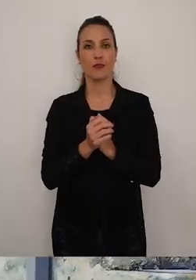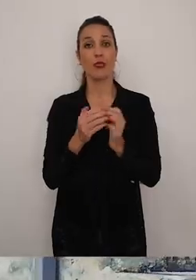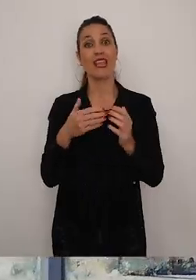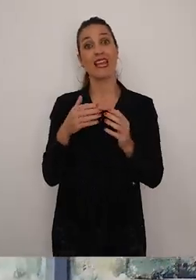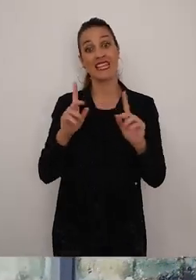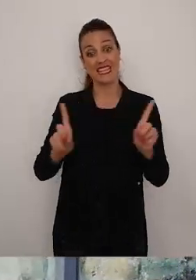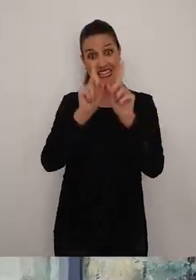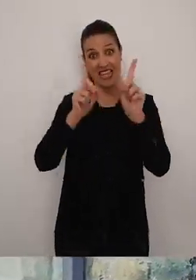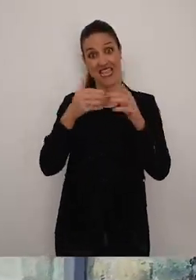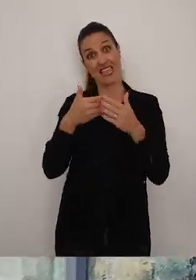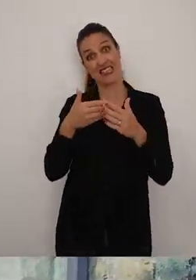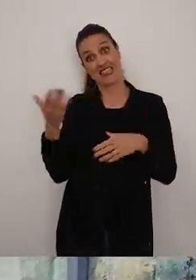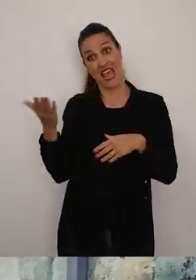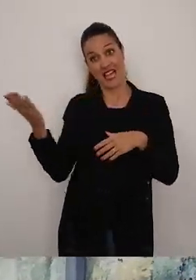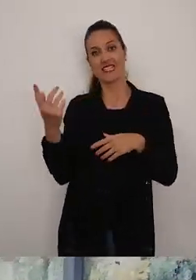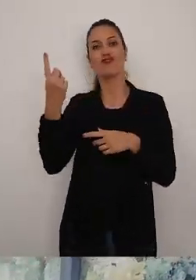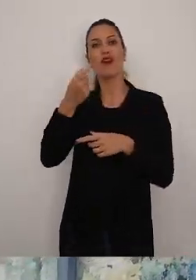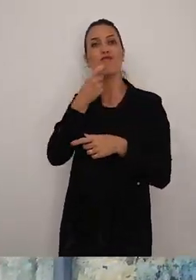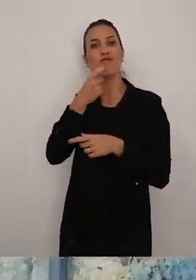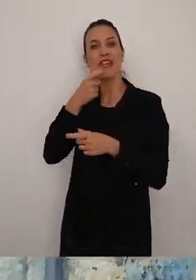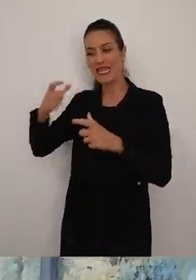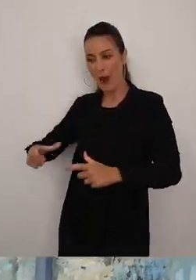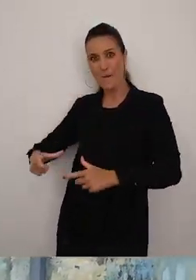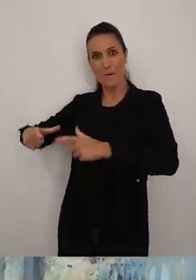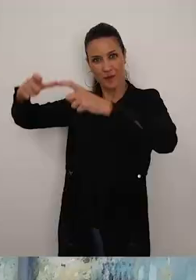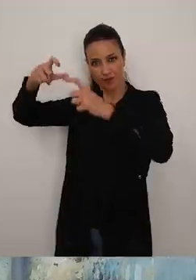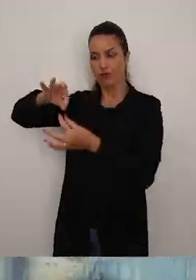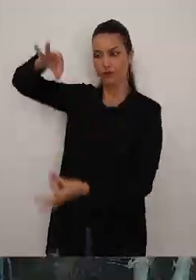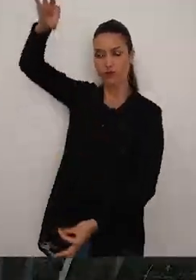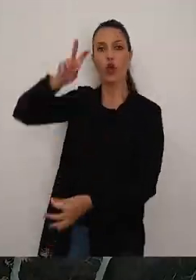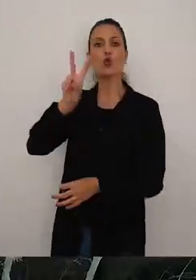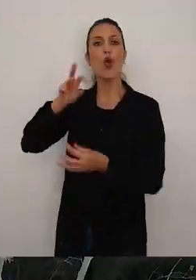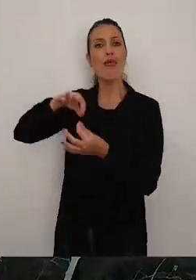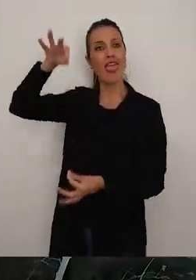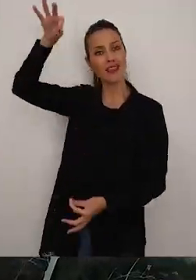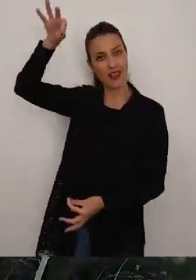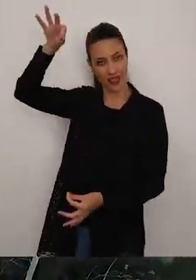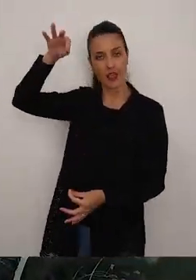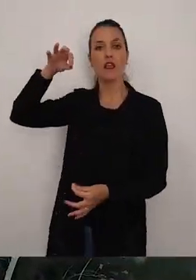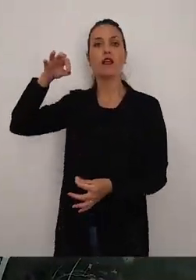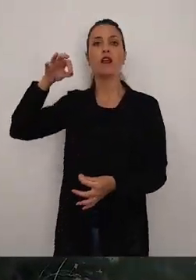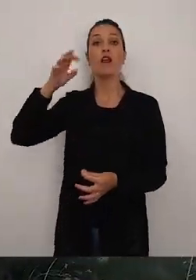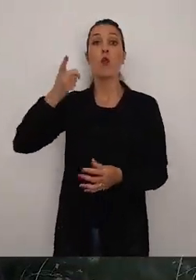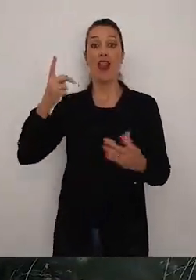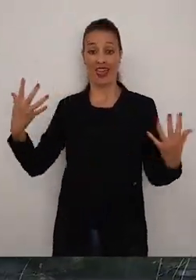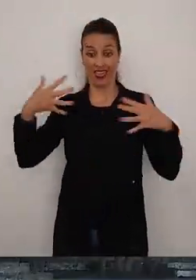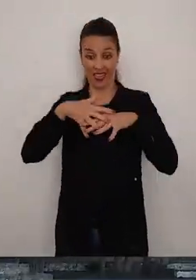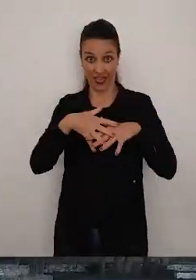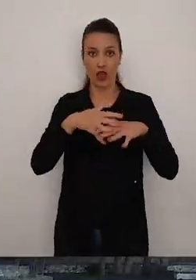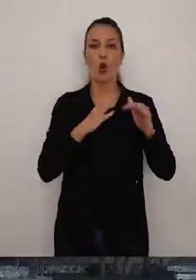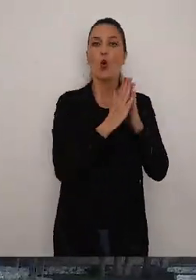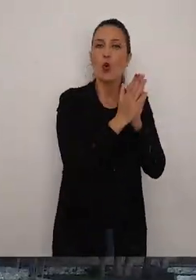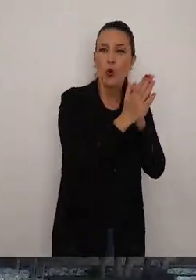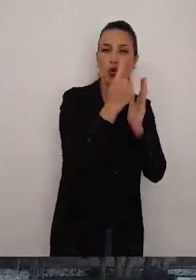Sul lato destro del santuario è presente un menhir dell'altezza di quasi 2 metri, che mescola il culto cristiano quello pagano,